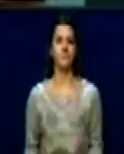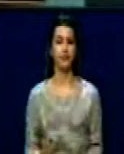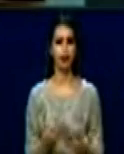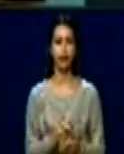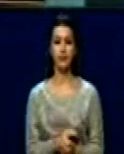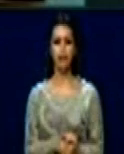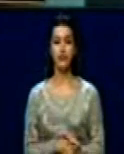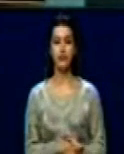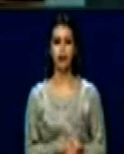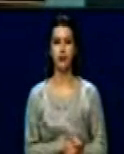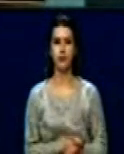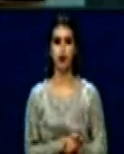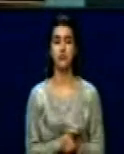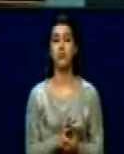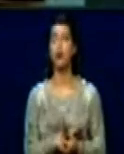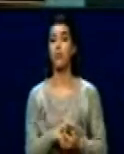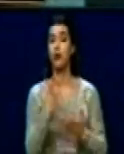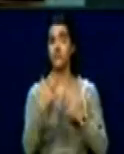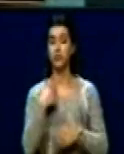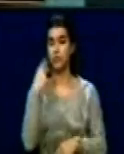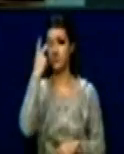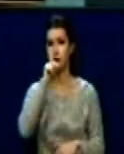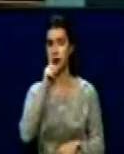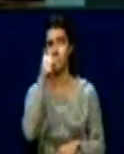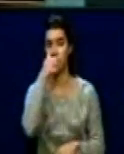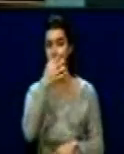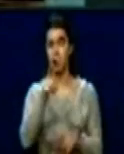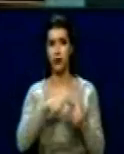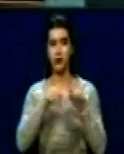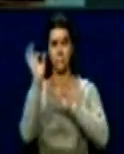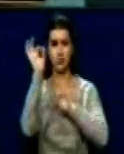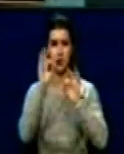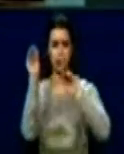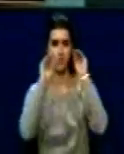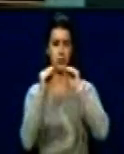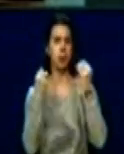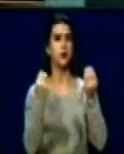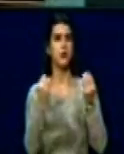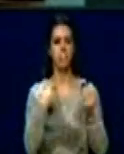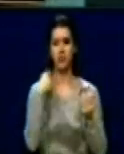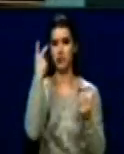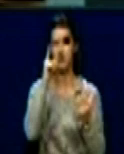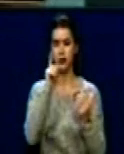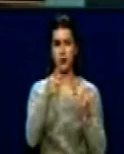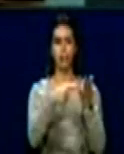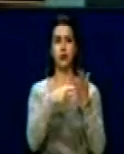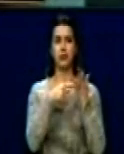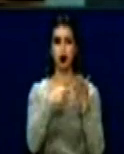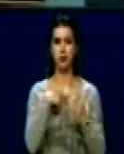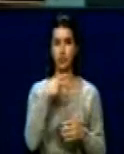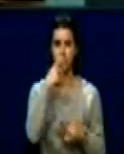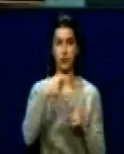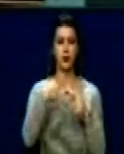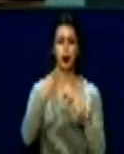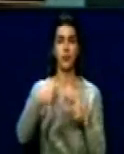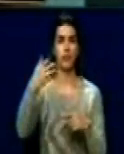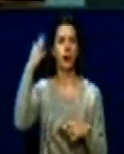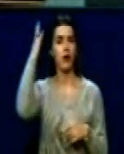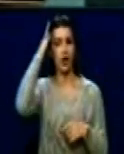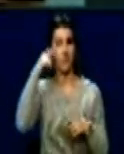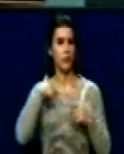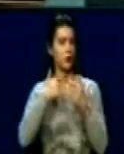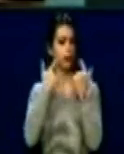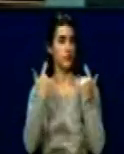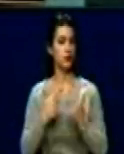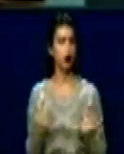tjetër që unë vërtet s'po e kuptoj. Po mirë është më qenë më na shpjegu çka është përgatitja e mirë teknike e buxhetit që ta dimë edhe ne në të ardhmen ta çmojmë këtë punë të madhe qeverisë